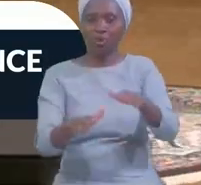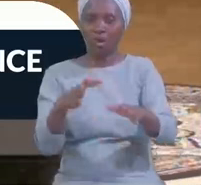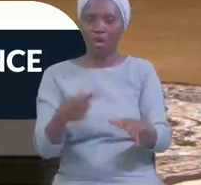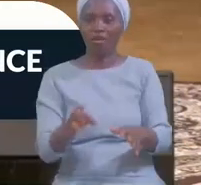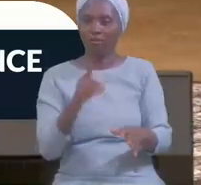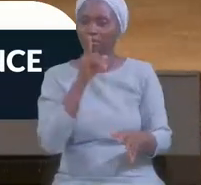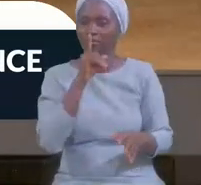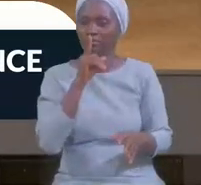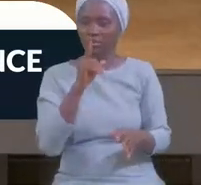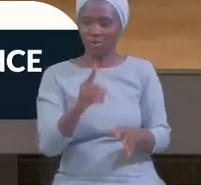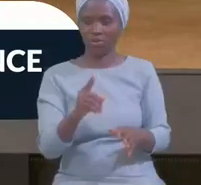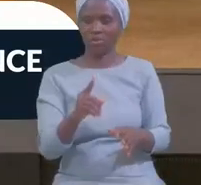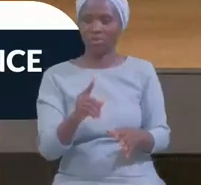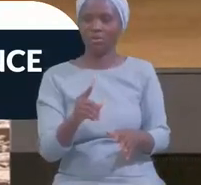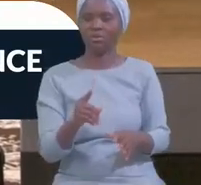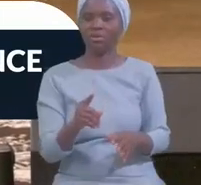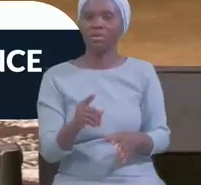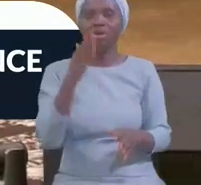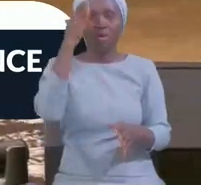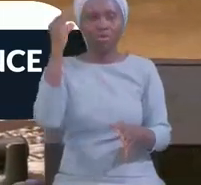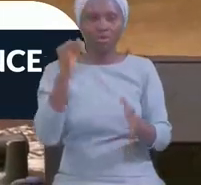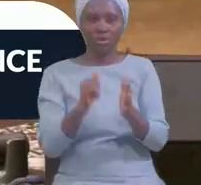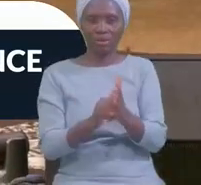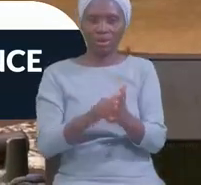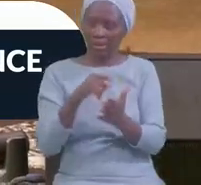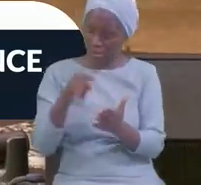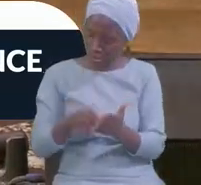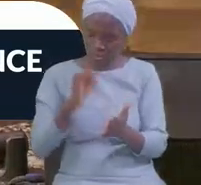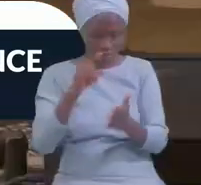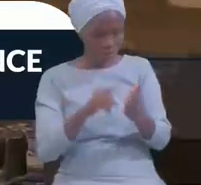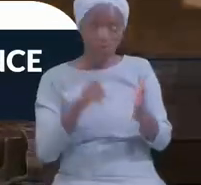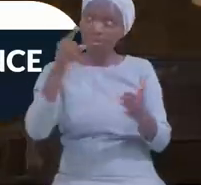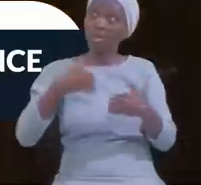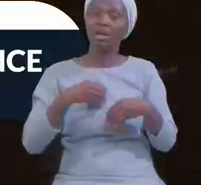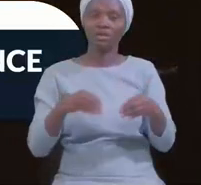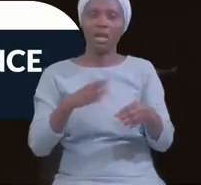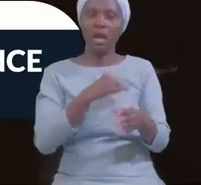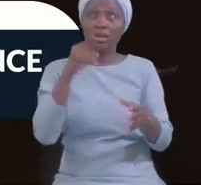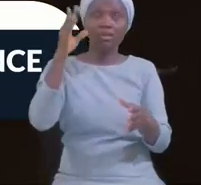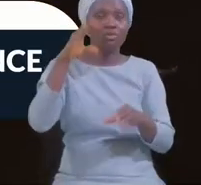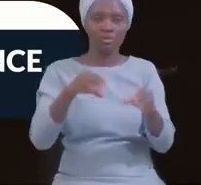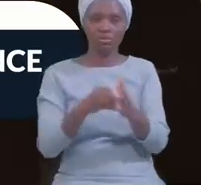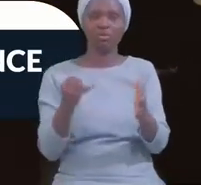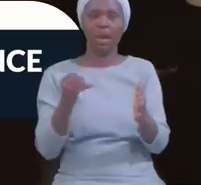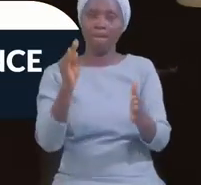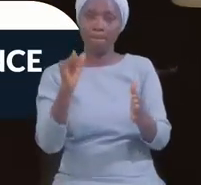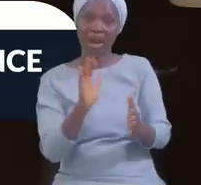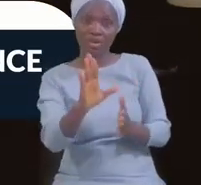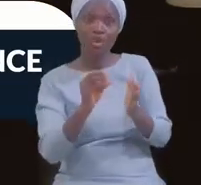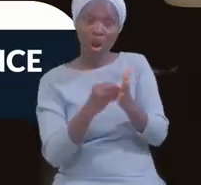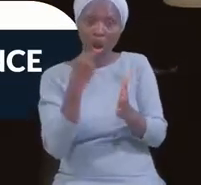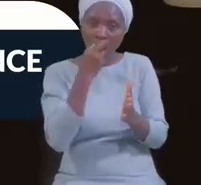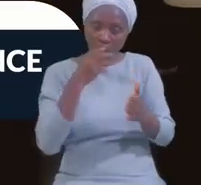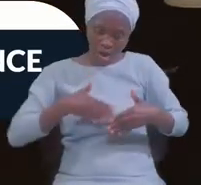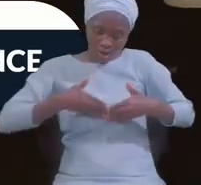ce qu'il a dit et il doit l'accomplir par votre confession, par vos pensées, par tout ce